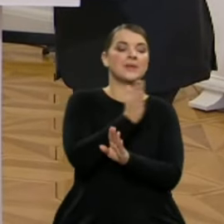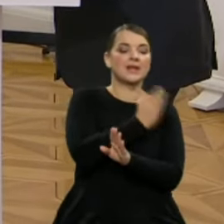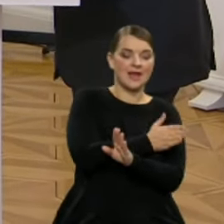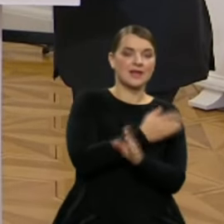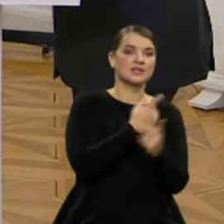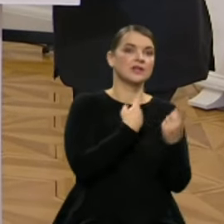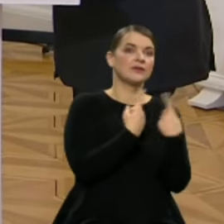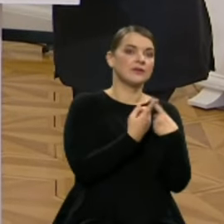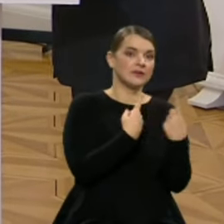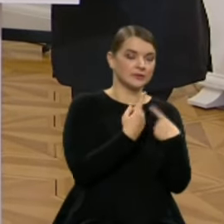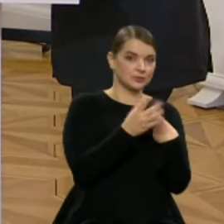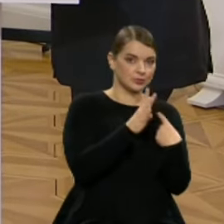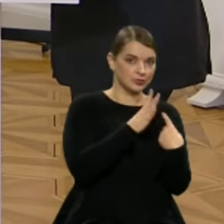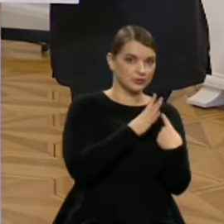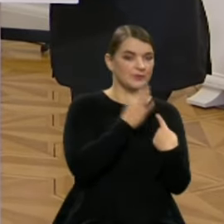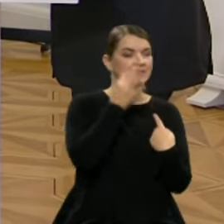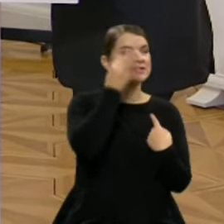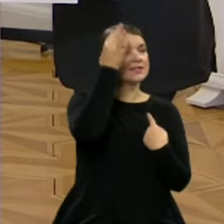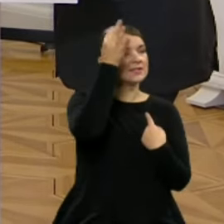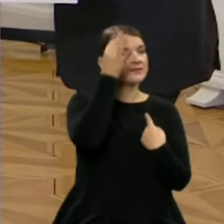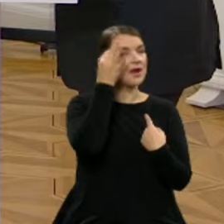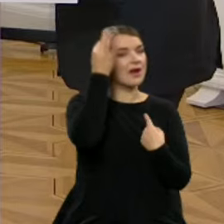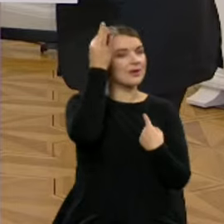labai daug svajojome.